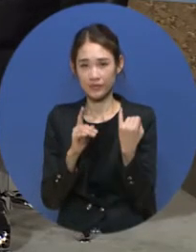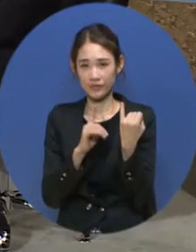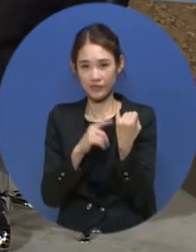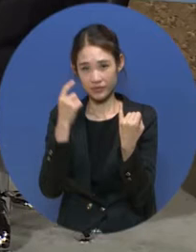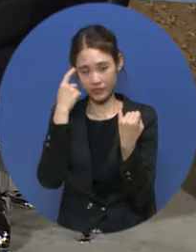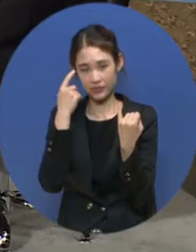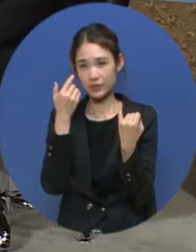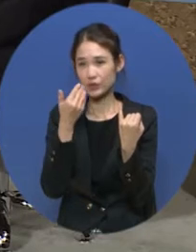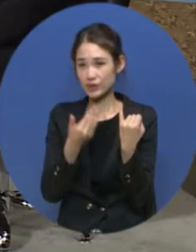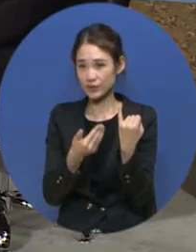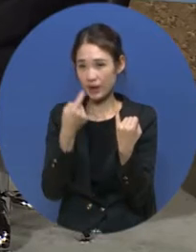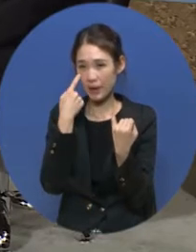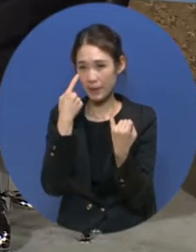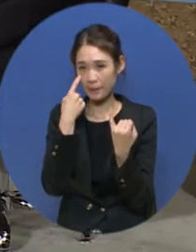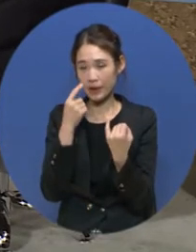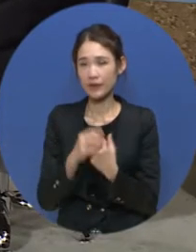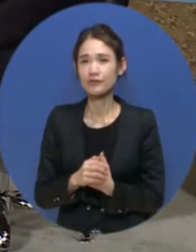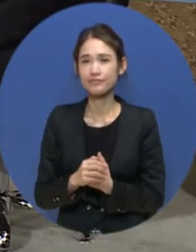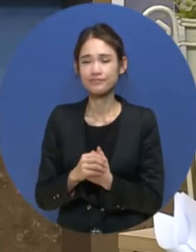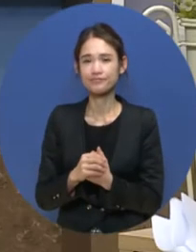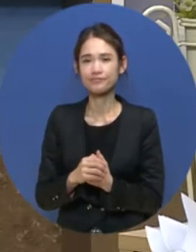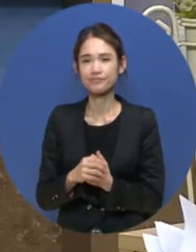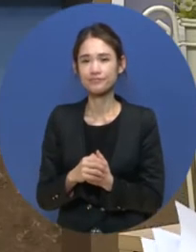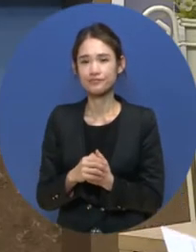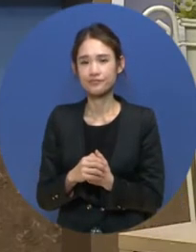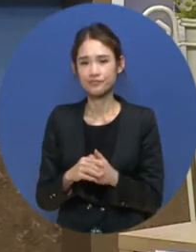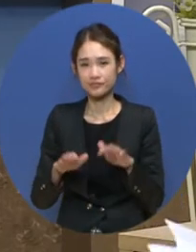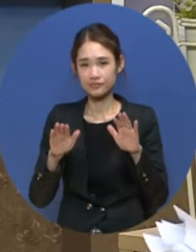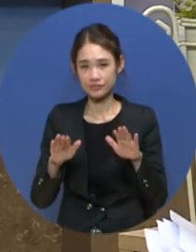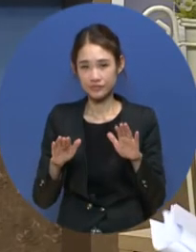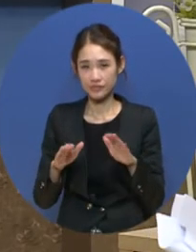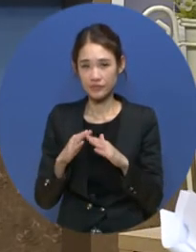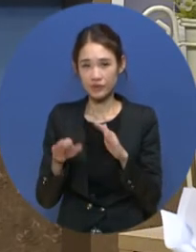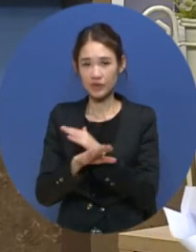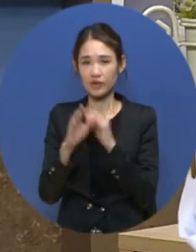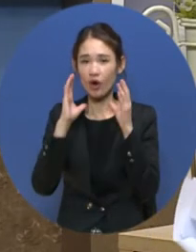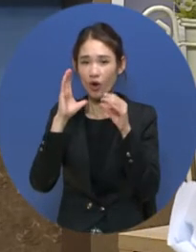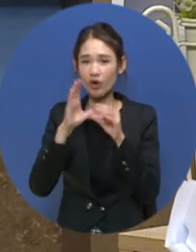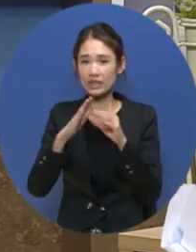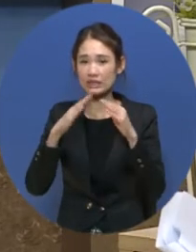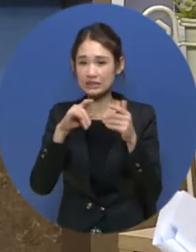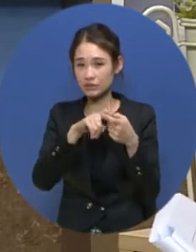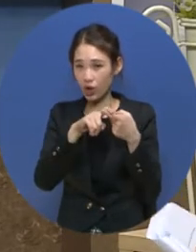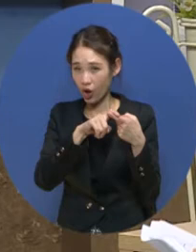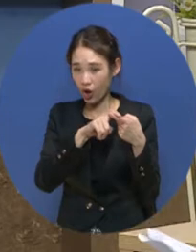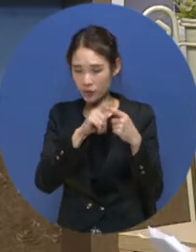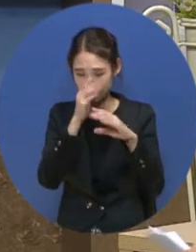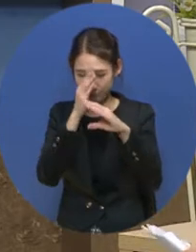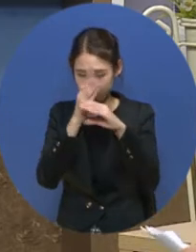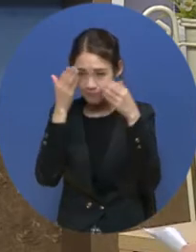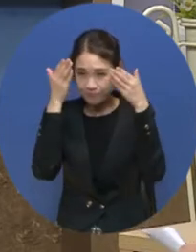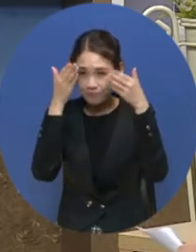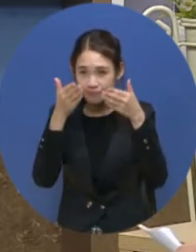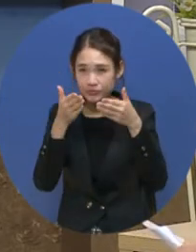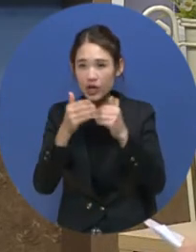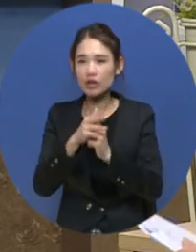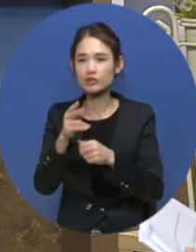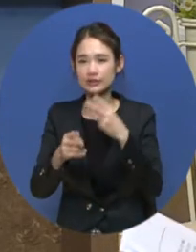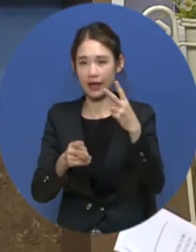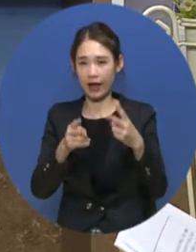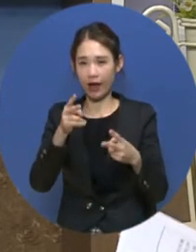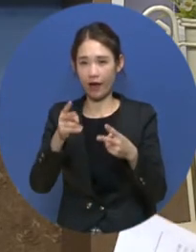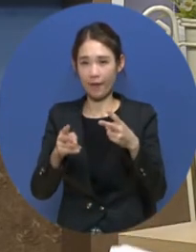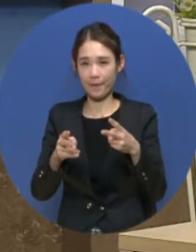박 회장님께 질문을 드려보도록 하겠습니다. 현재 가정 어린이집 연합회에서 중점적으로 하고 계시는 사업이